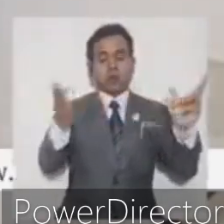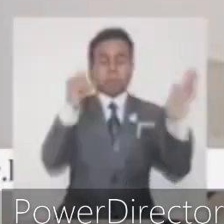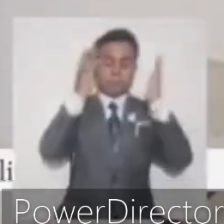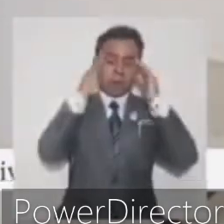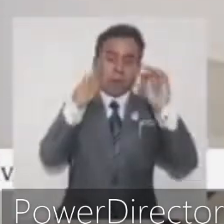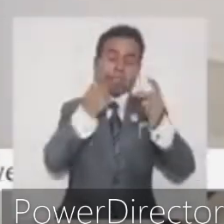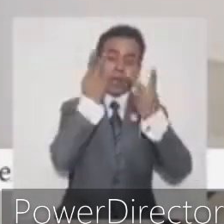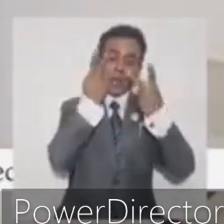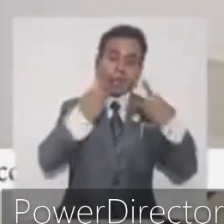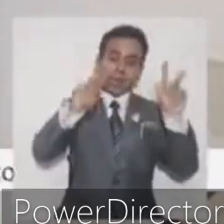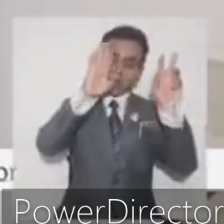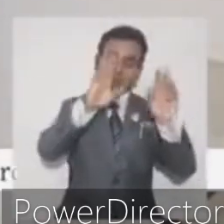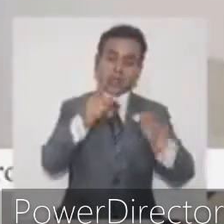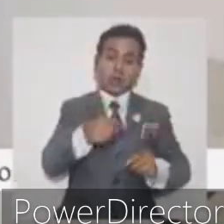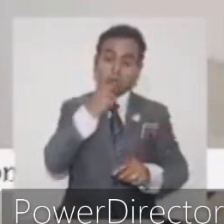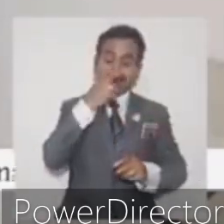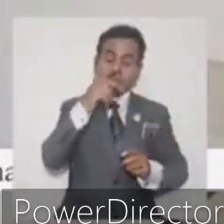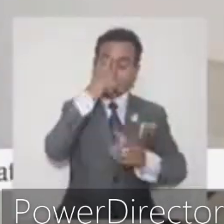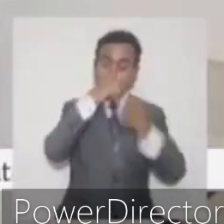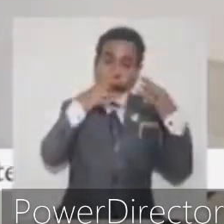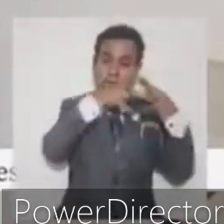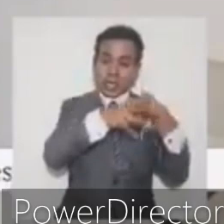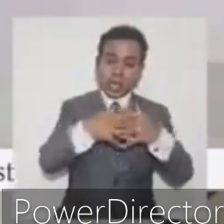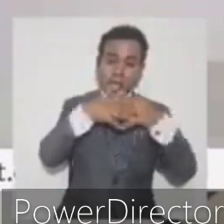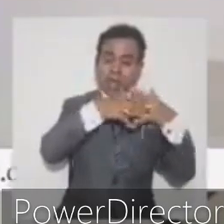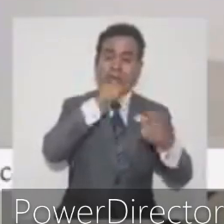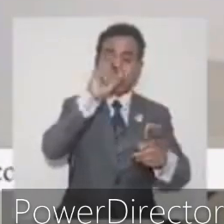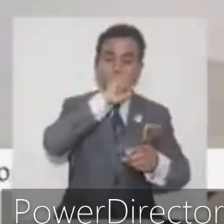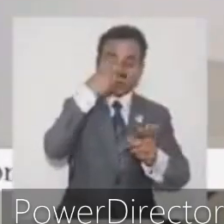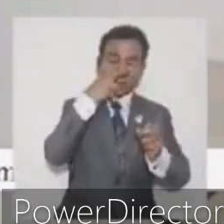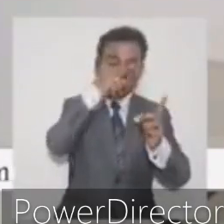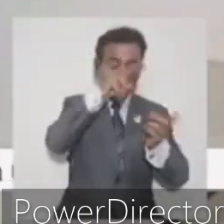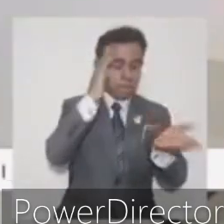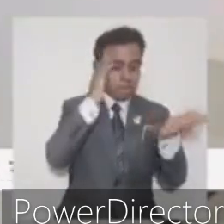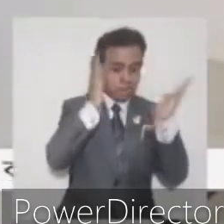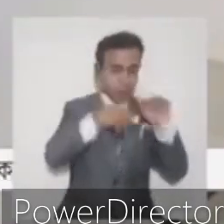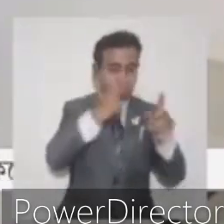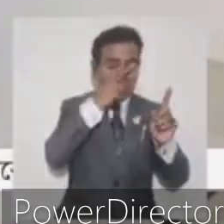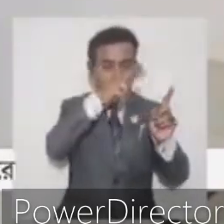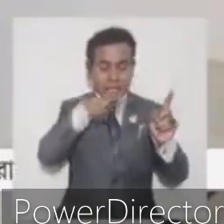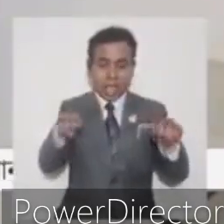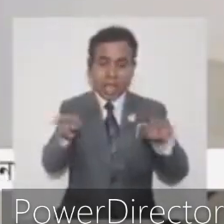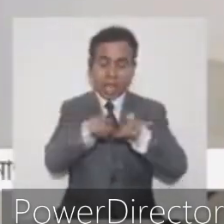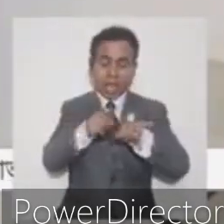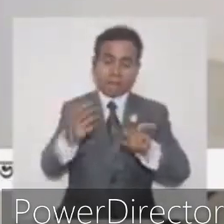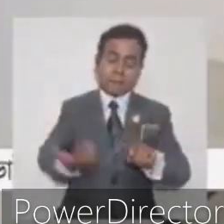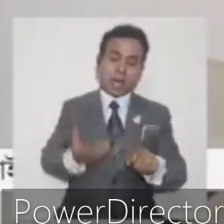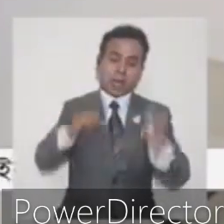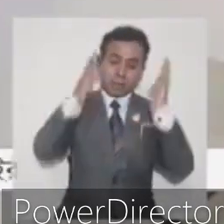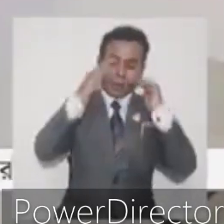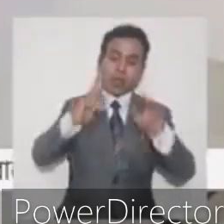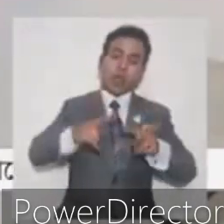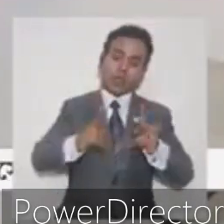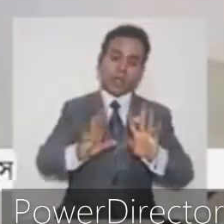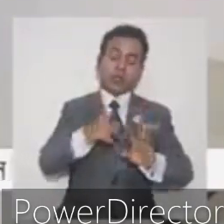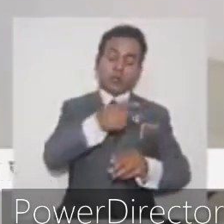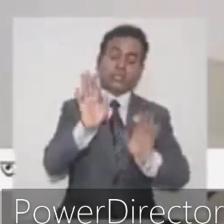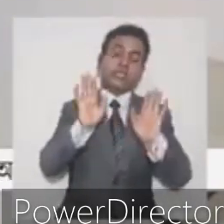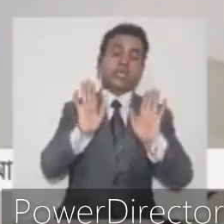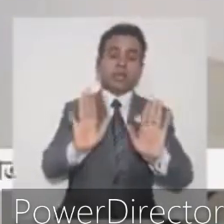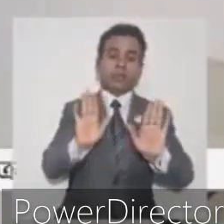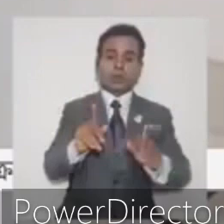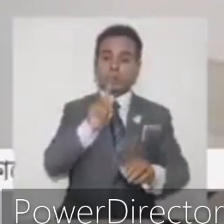থাকুন, ভালো থাকুন এবং মাস্ক পরুন, বাইরে গেলে পরে মাস্ক পরুন, হাত ধুন, হাত ধুয়ে কাজকর্ম